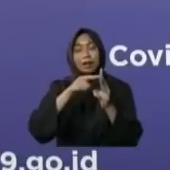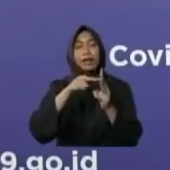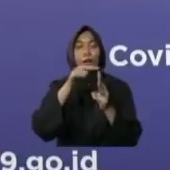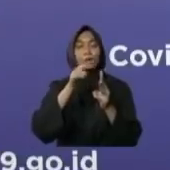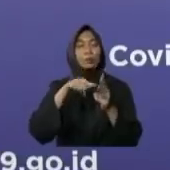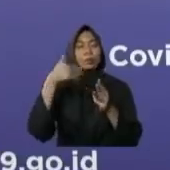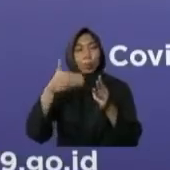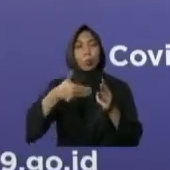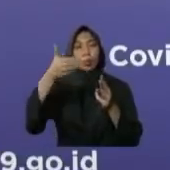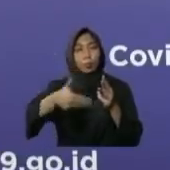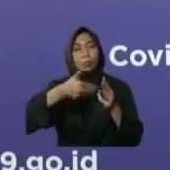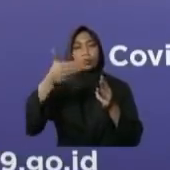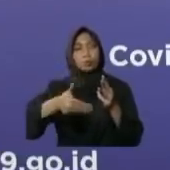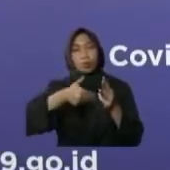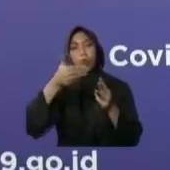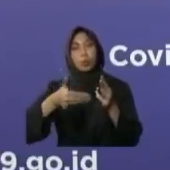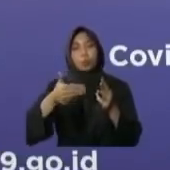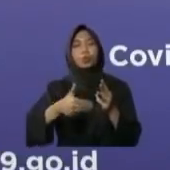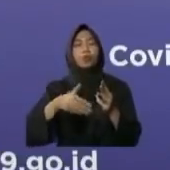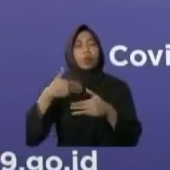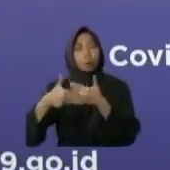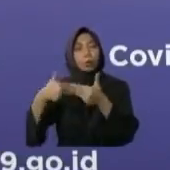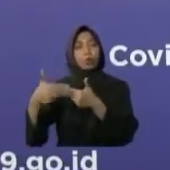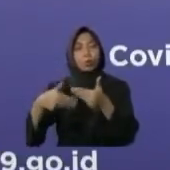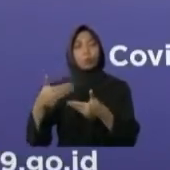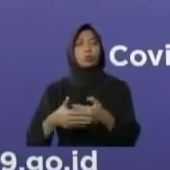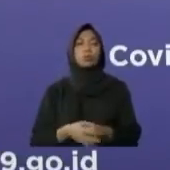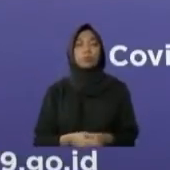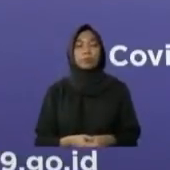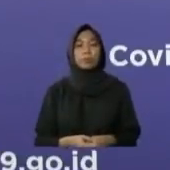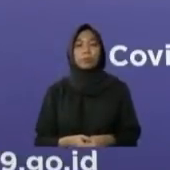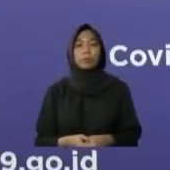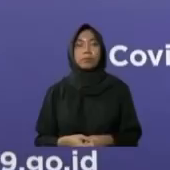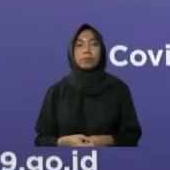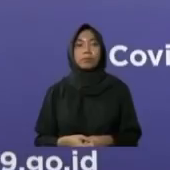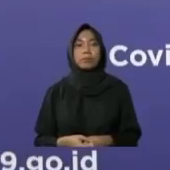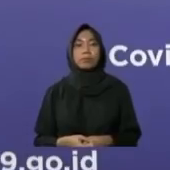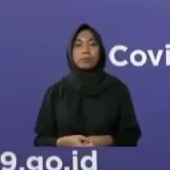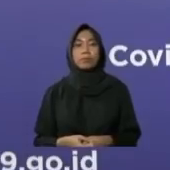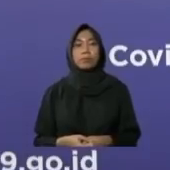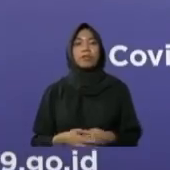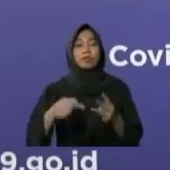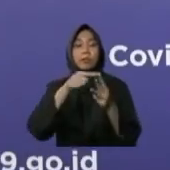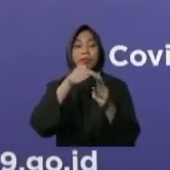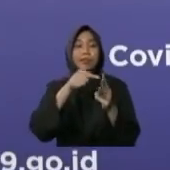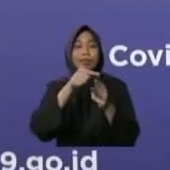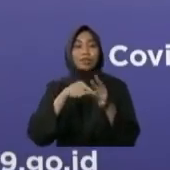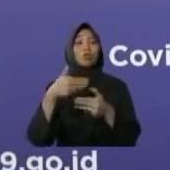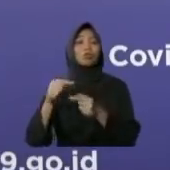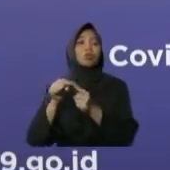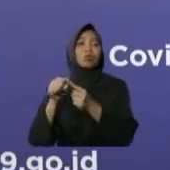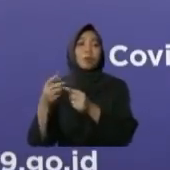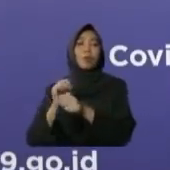harus menjadi kebiasaan kita di dalam kaitan dengan Bagaimana menghadapi konflik